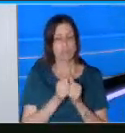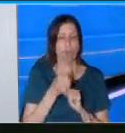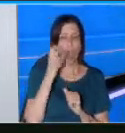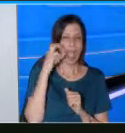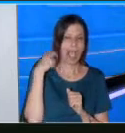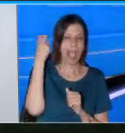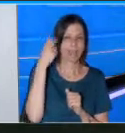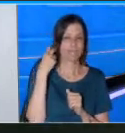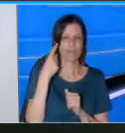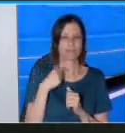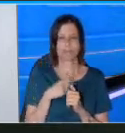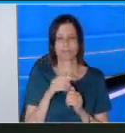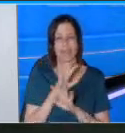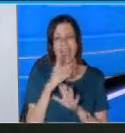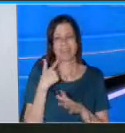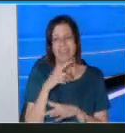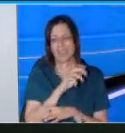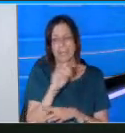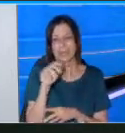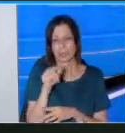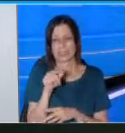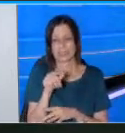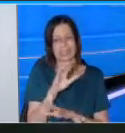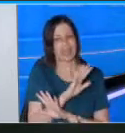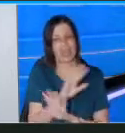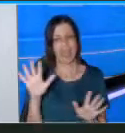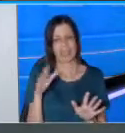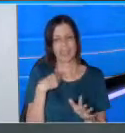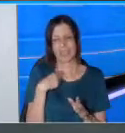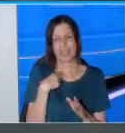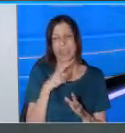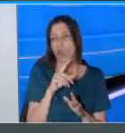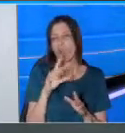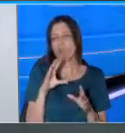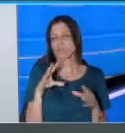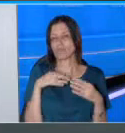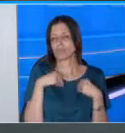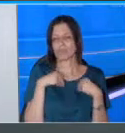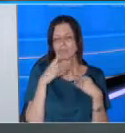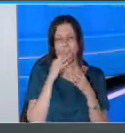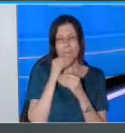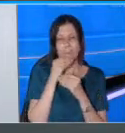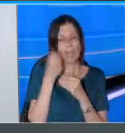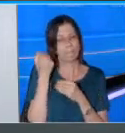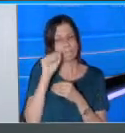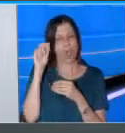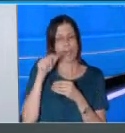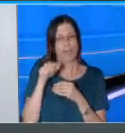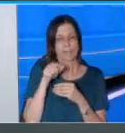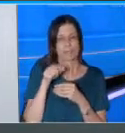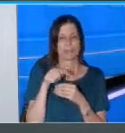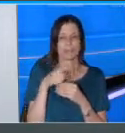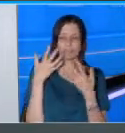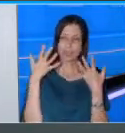ערבים. אין לי בעניין הזה, אני לא רואה ממטר כשאני מתייחסת לפורעים כאלה או כאלה